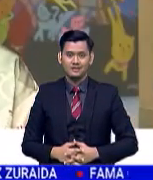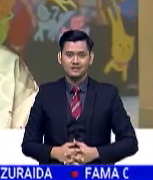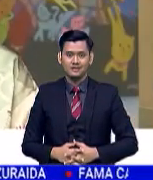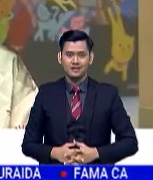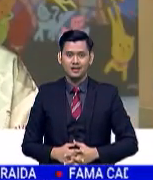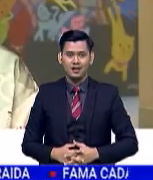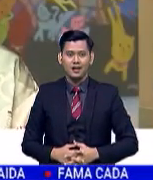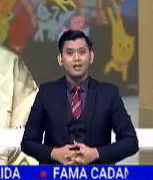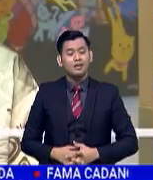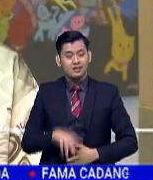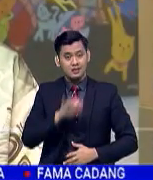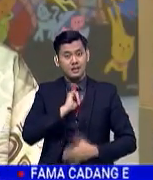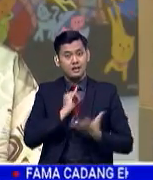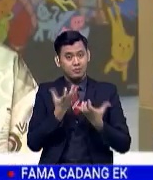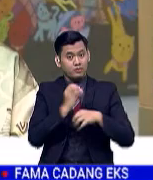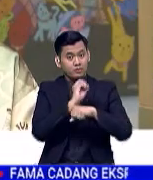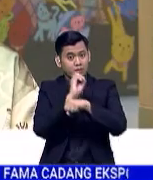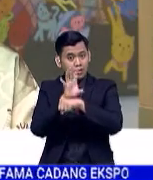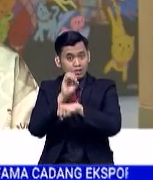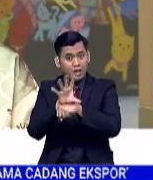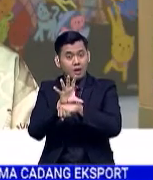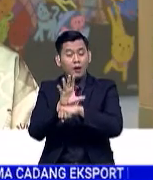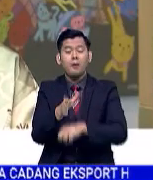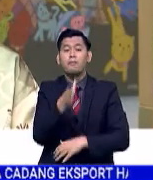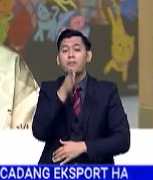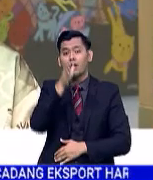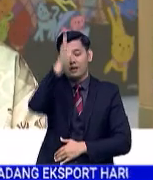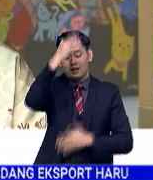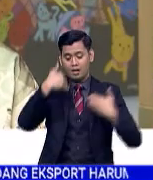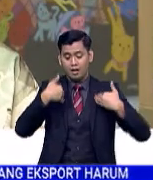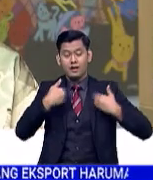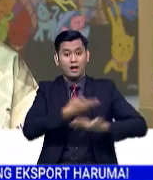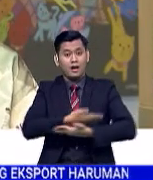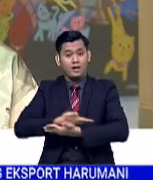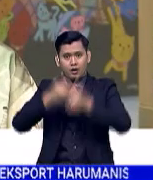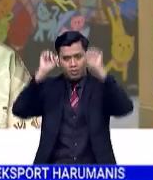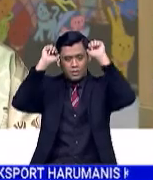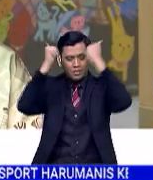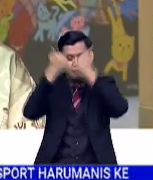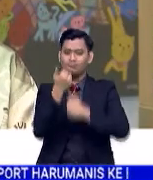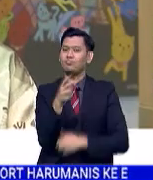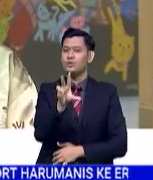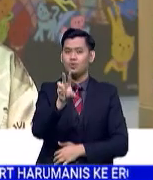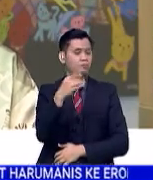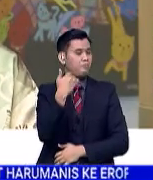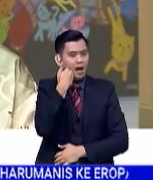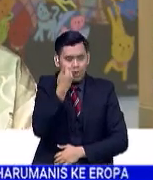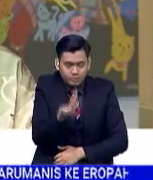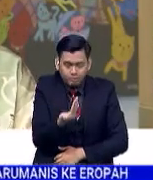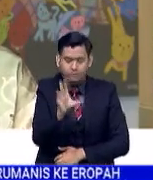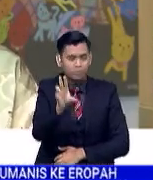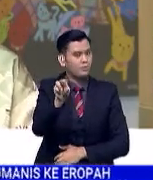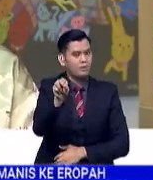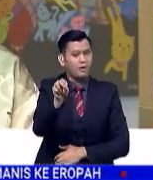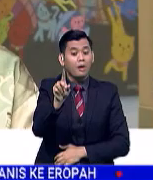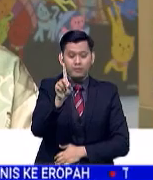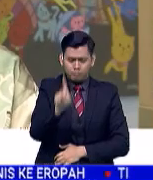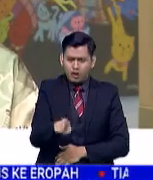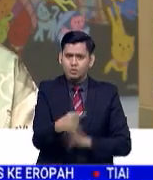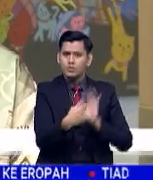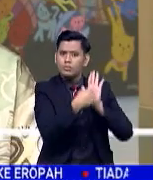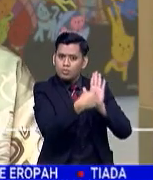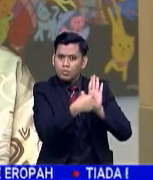Sebab saya nasihat kepada parents yang ada anak autism, jangan malu. Bawa anak keluar,